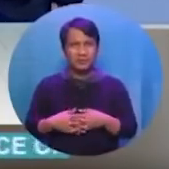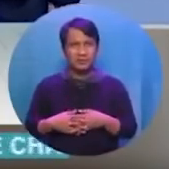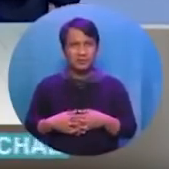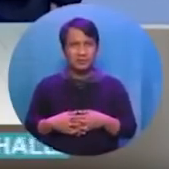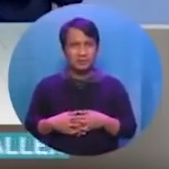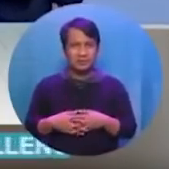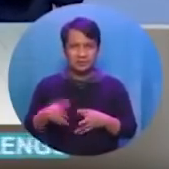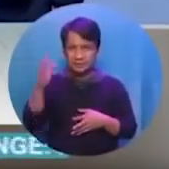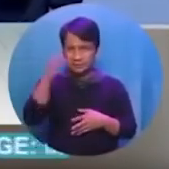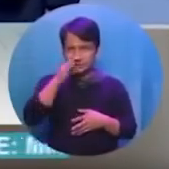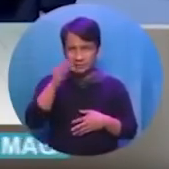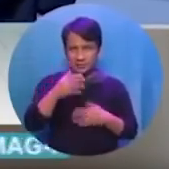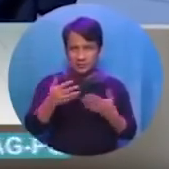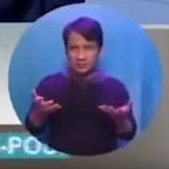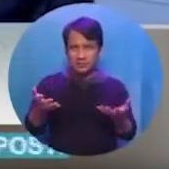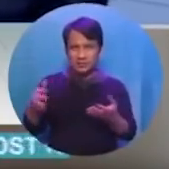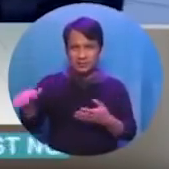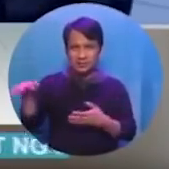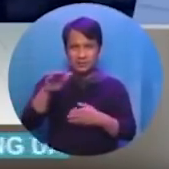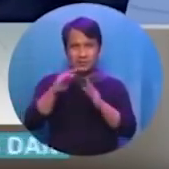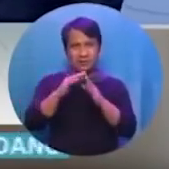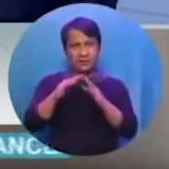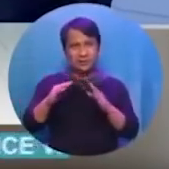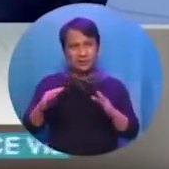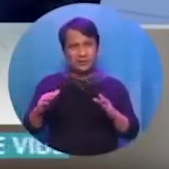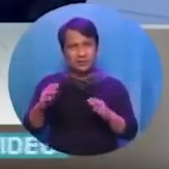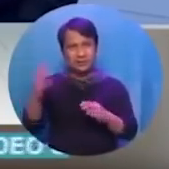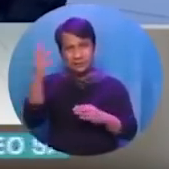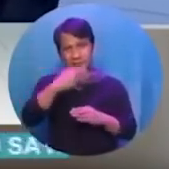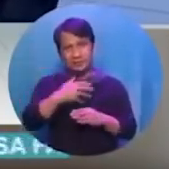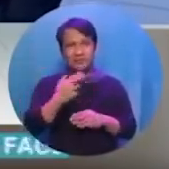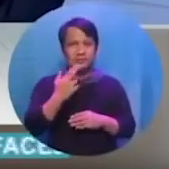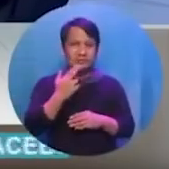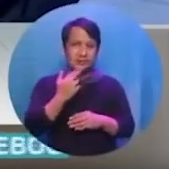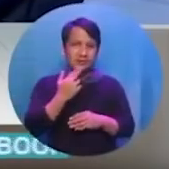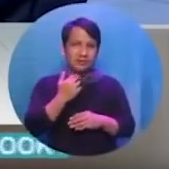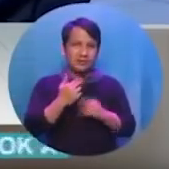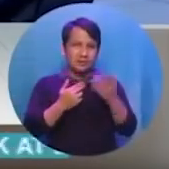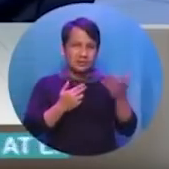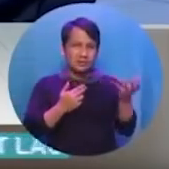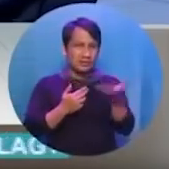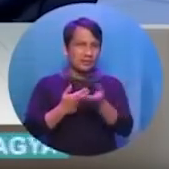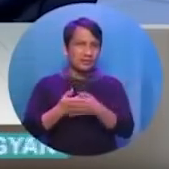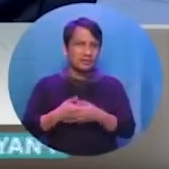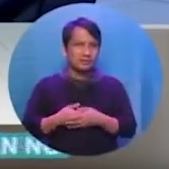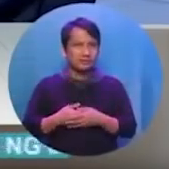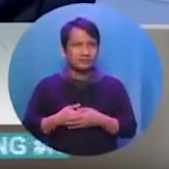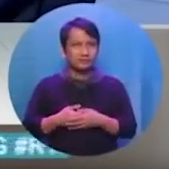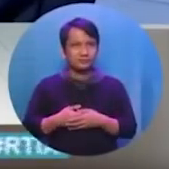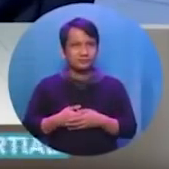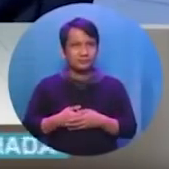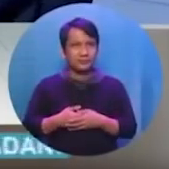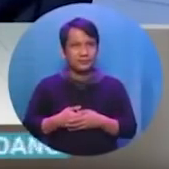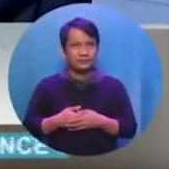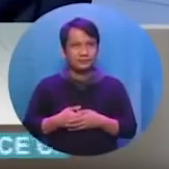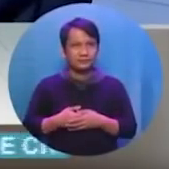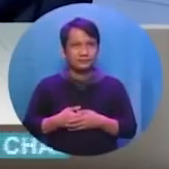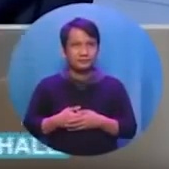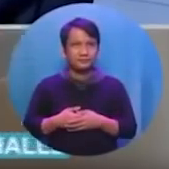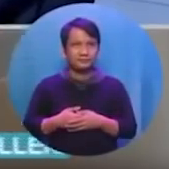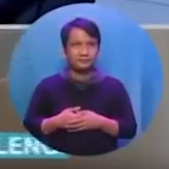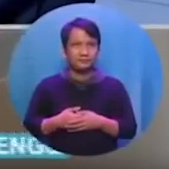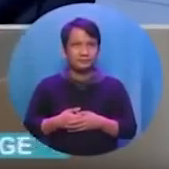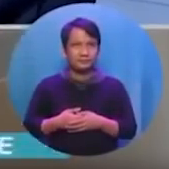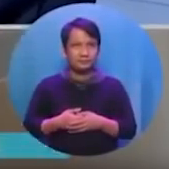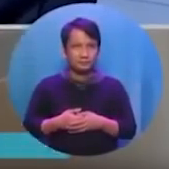ng mga Pilipino natin, kababayan dyan? Ang ganda naman bahay mo, ma'am. Cute, ah. Okay? Opo. Tsaka may mini garden din